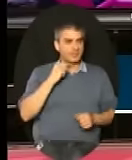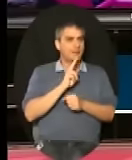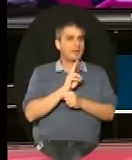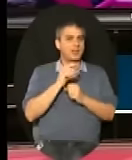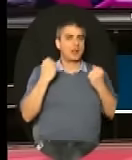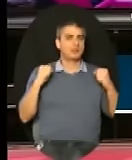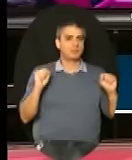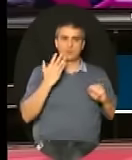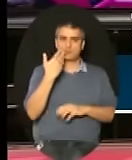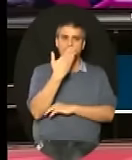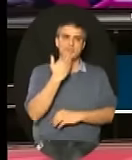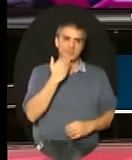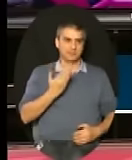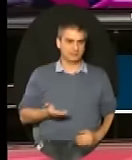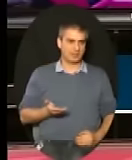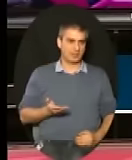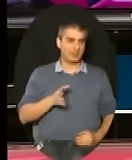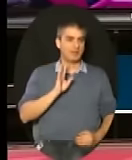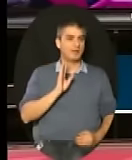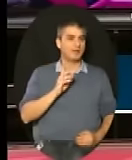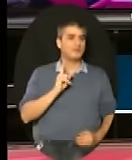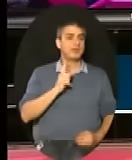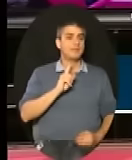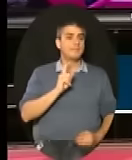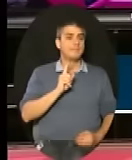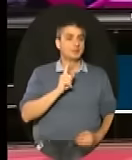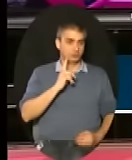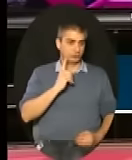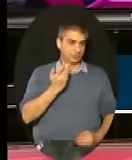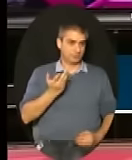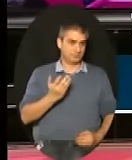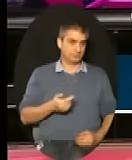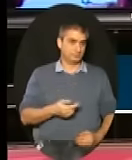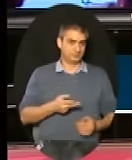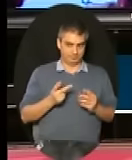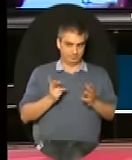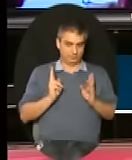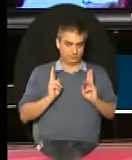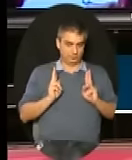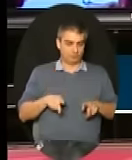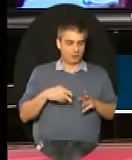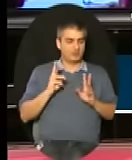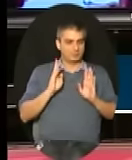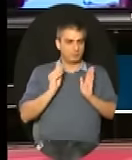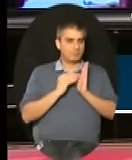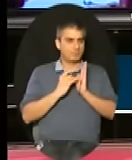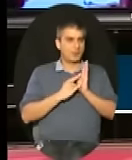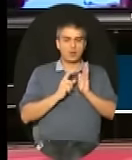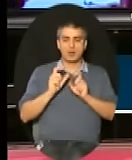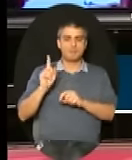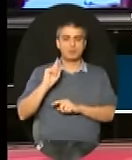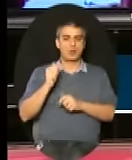על הדמוקרטיה במדינת ישראל, ועל זה שמה שנכון ואפשרי וקיים בחוק זה למנוע